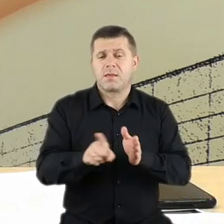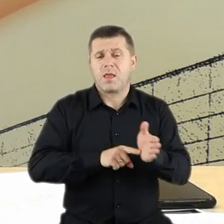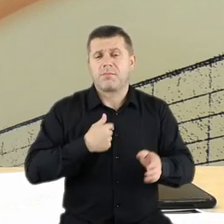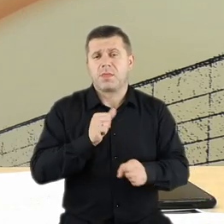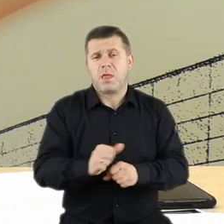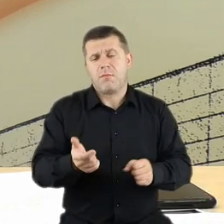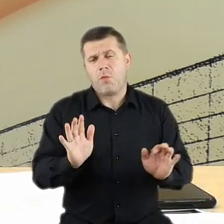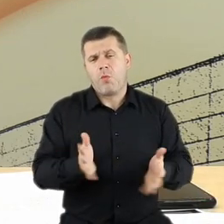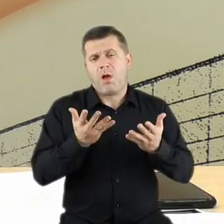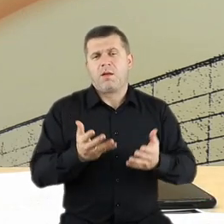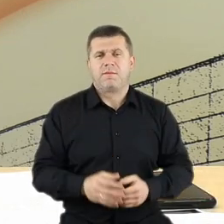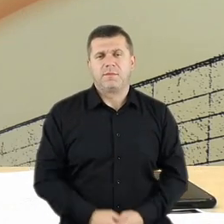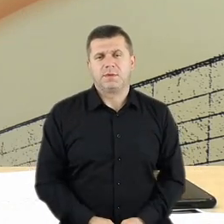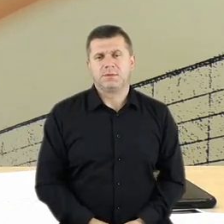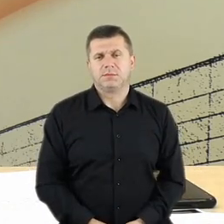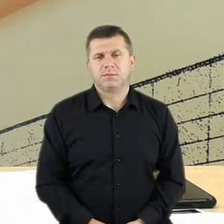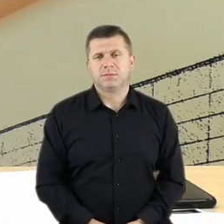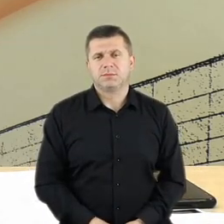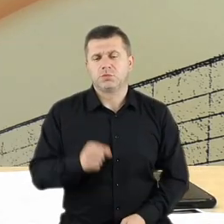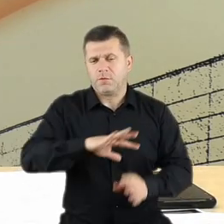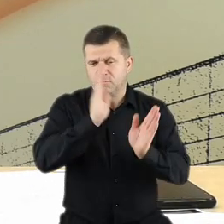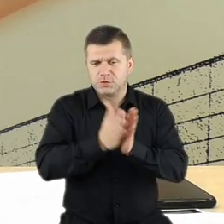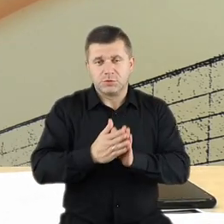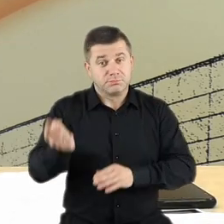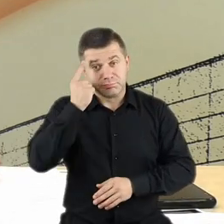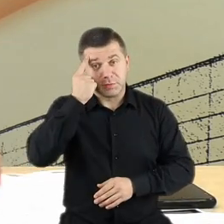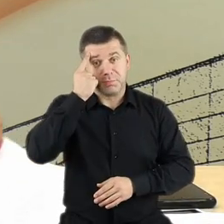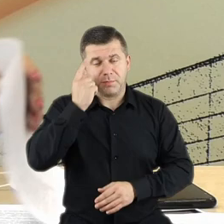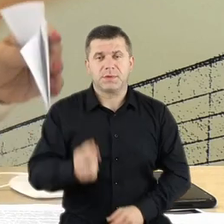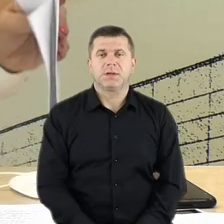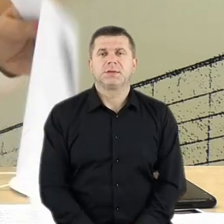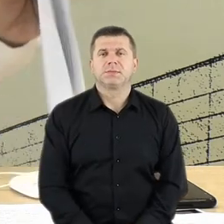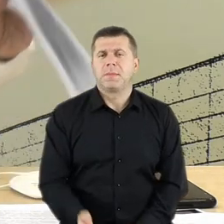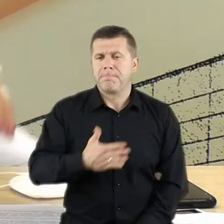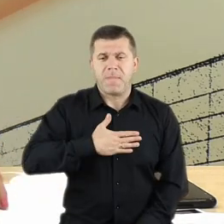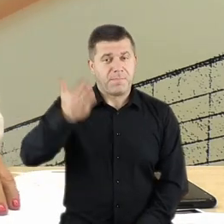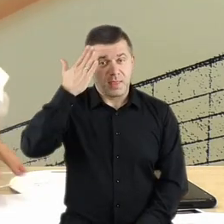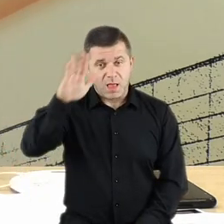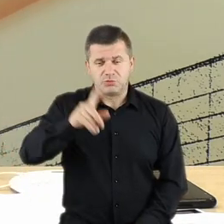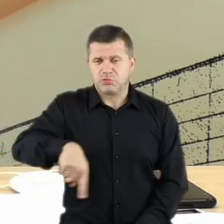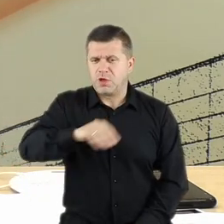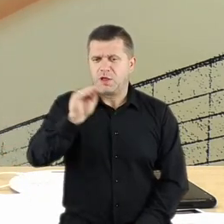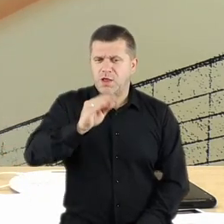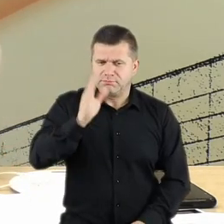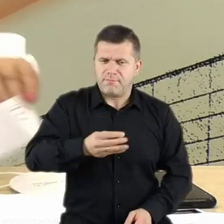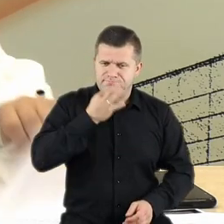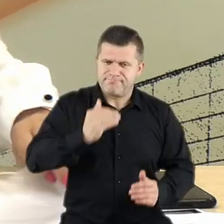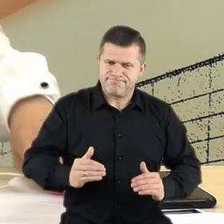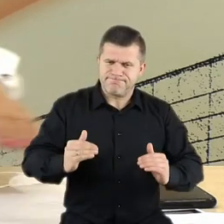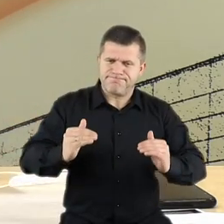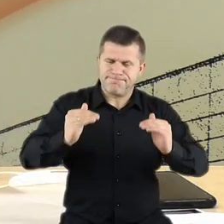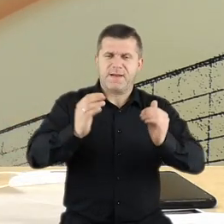jakoś łatwiej to sobie przypominać No mam nadzieję że się jeszcze podciągnę a